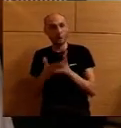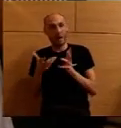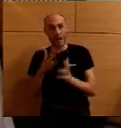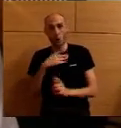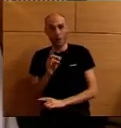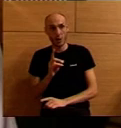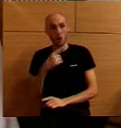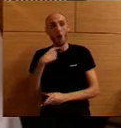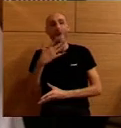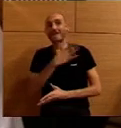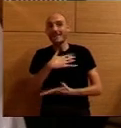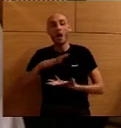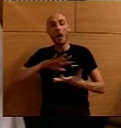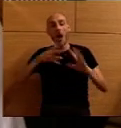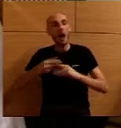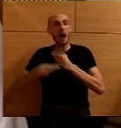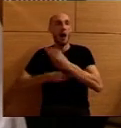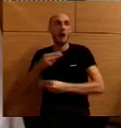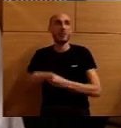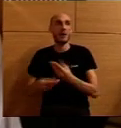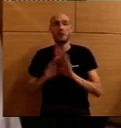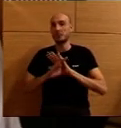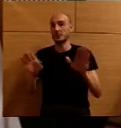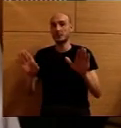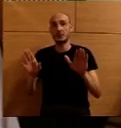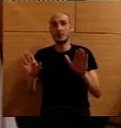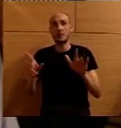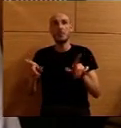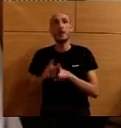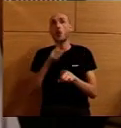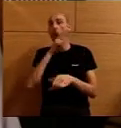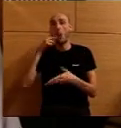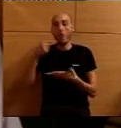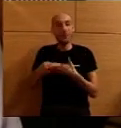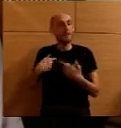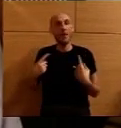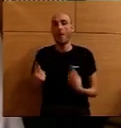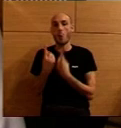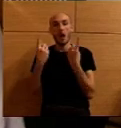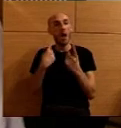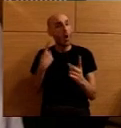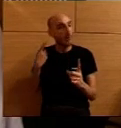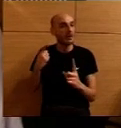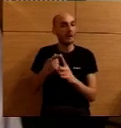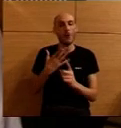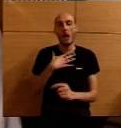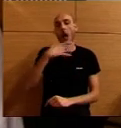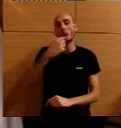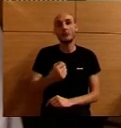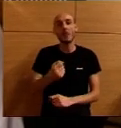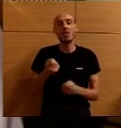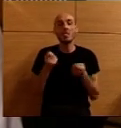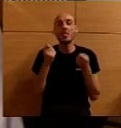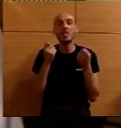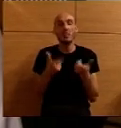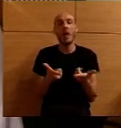faça. Jo la presente per a que es faça, per a que els ajuntaments puguen tindre ixe flotador i se